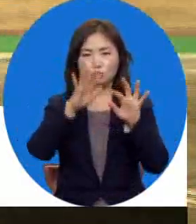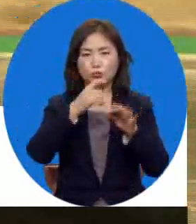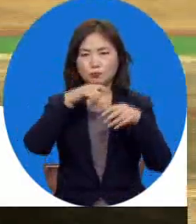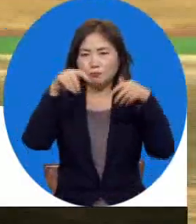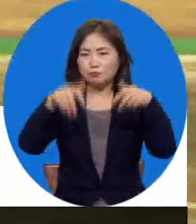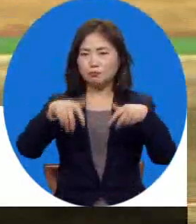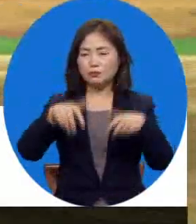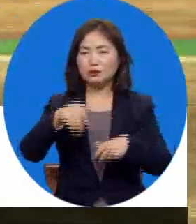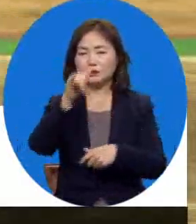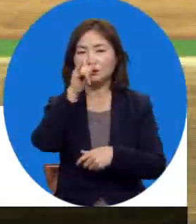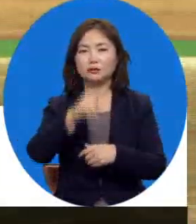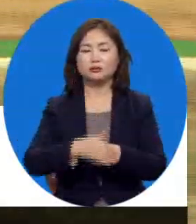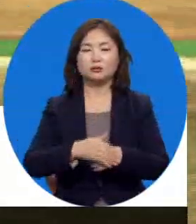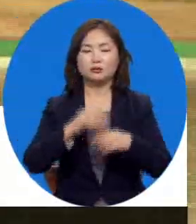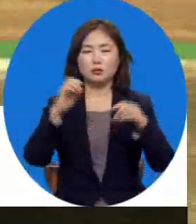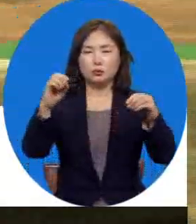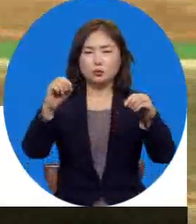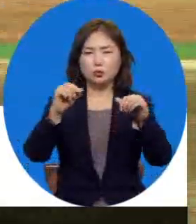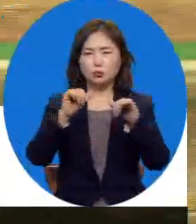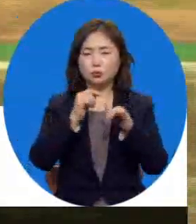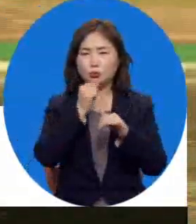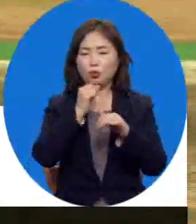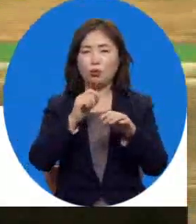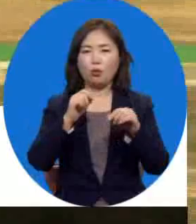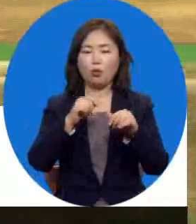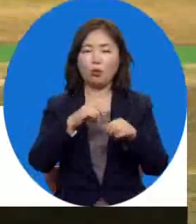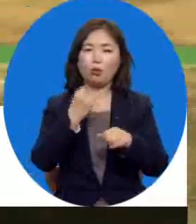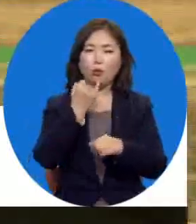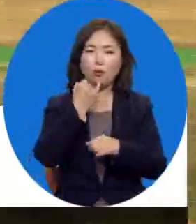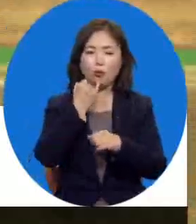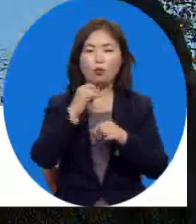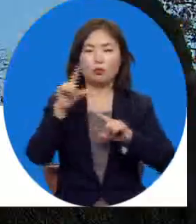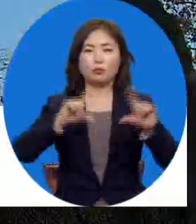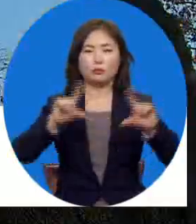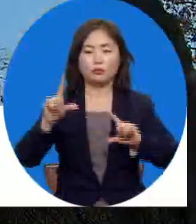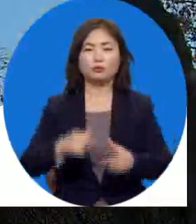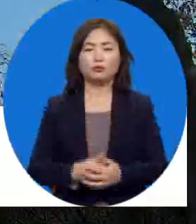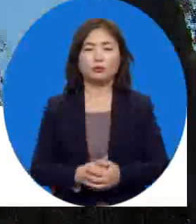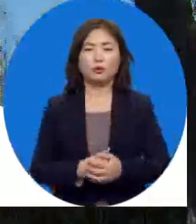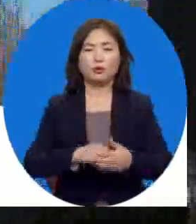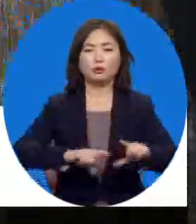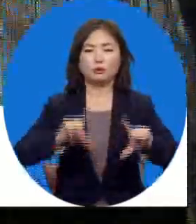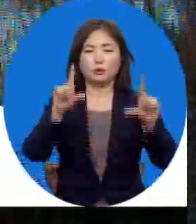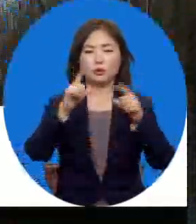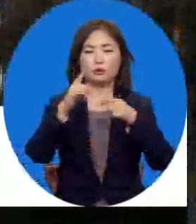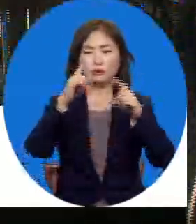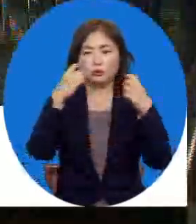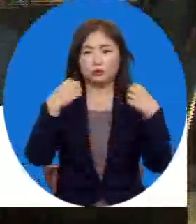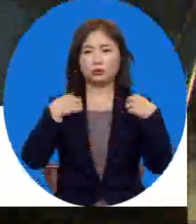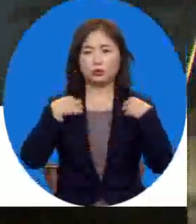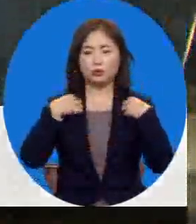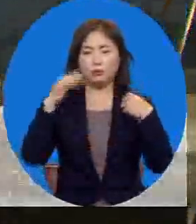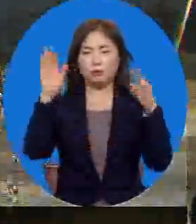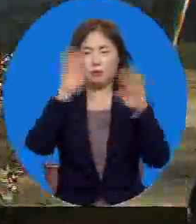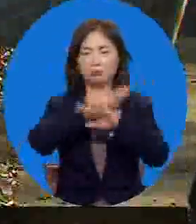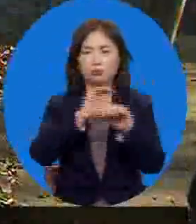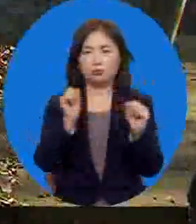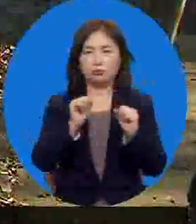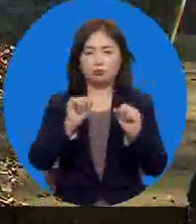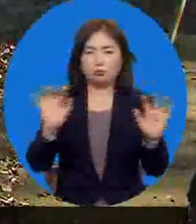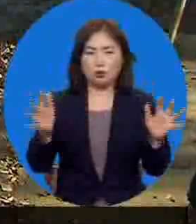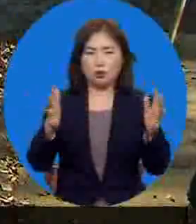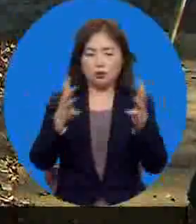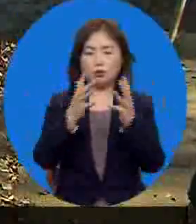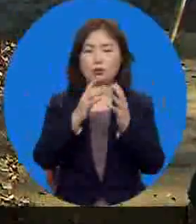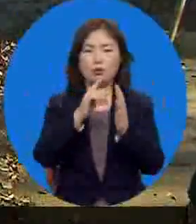비가 내리겠습니다. 미세먼지와 초미세먼지 농도는 좋음 수준 예상됩니다. 대구지방기상청은 밤사이 찬 바람이